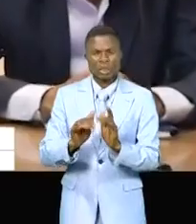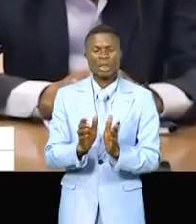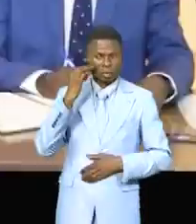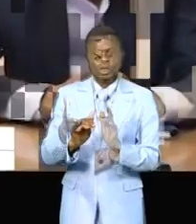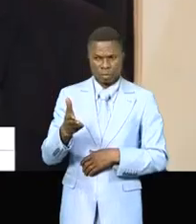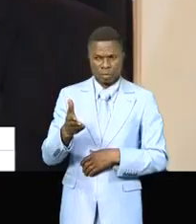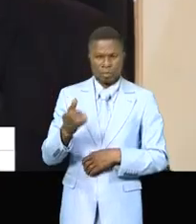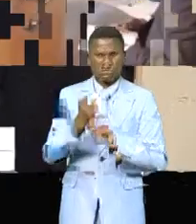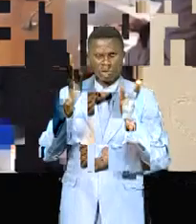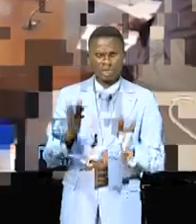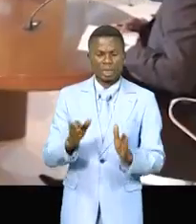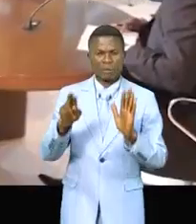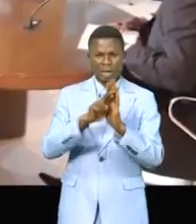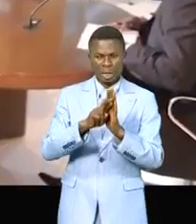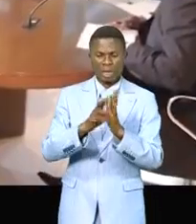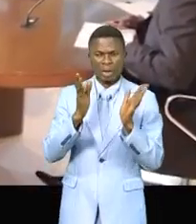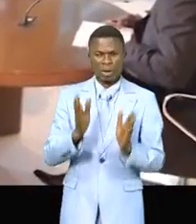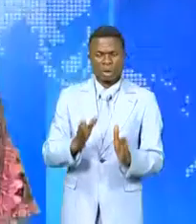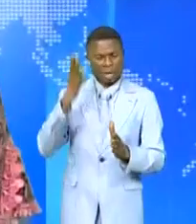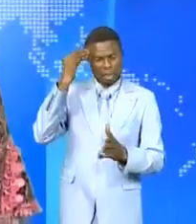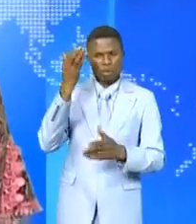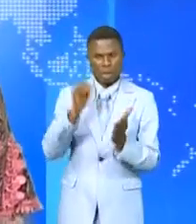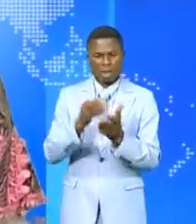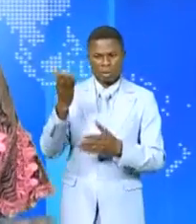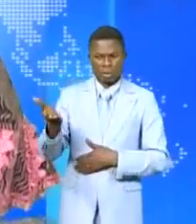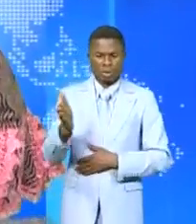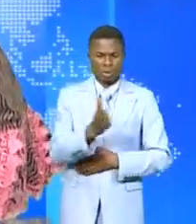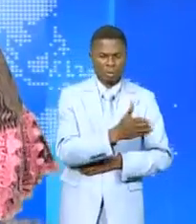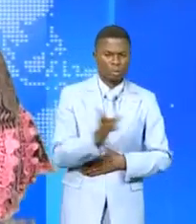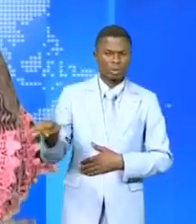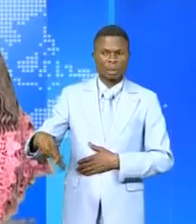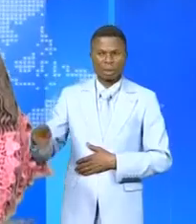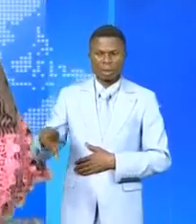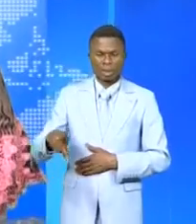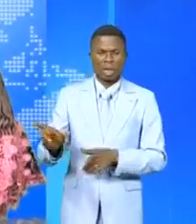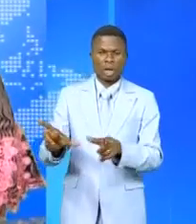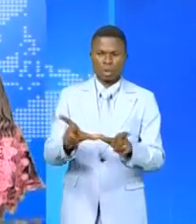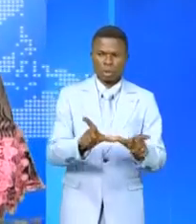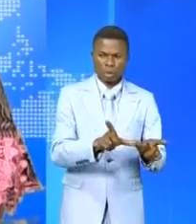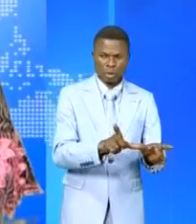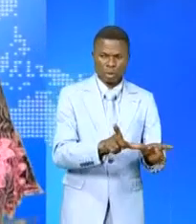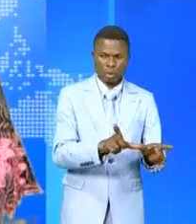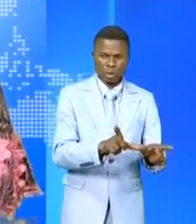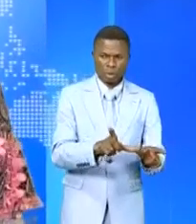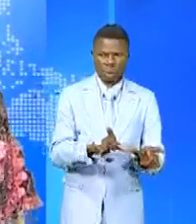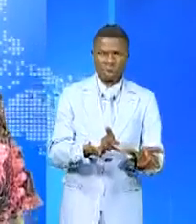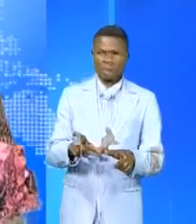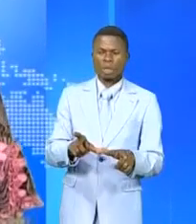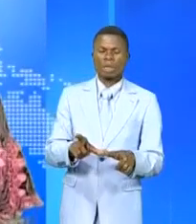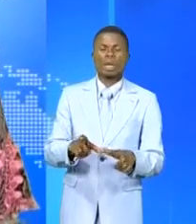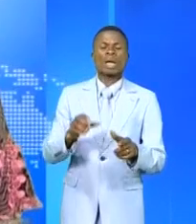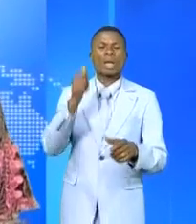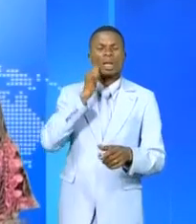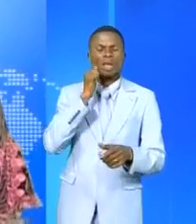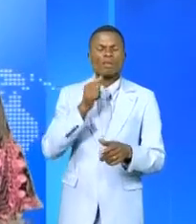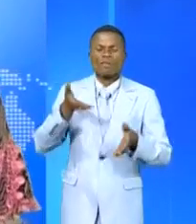Les agents de la riposte gardent un espoir. Dans la province du Lualaba, les fils et maris précocement, ce qui